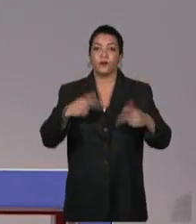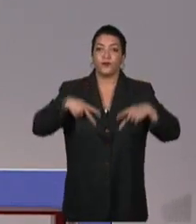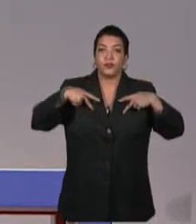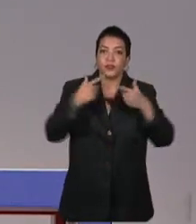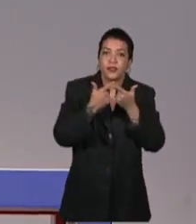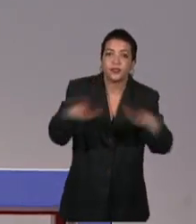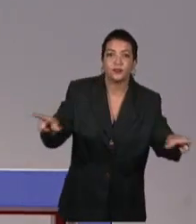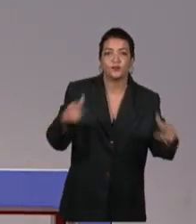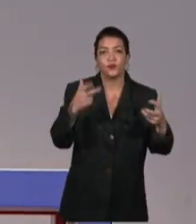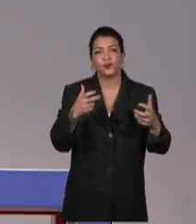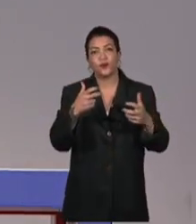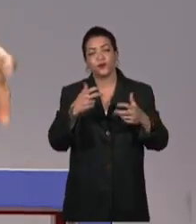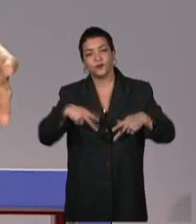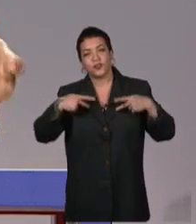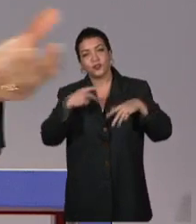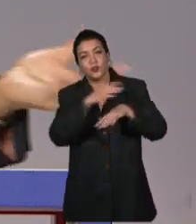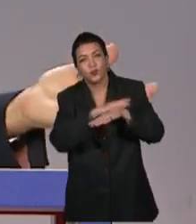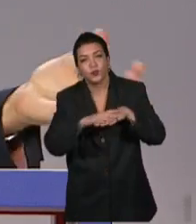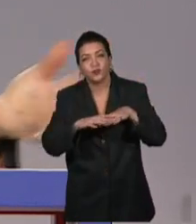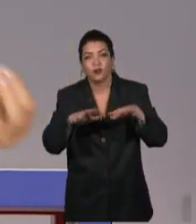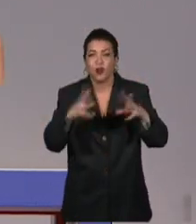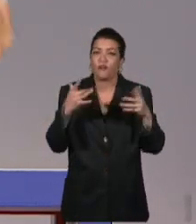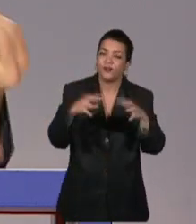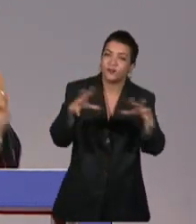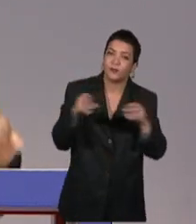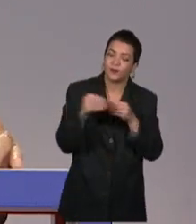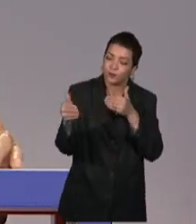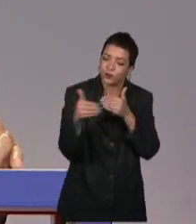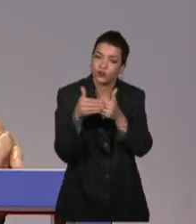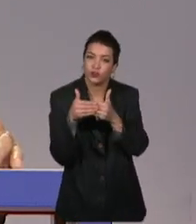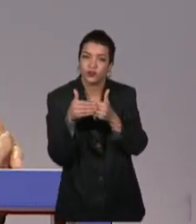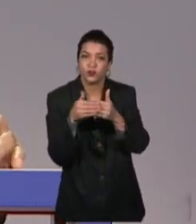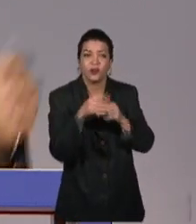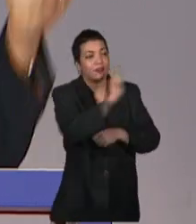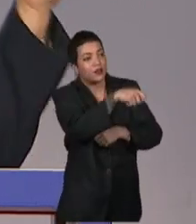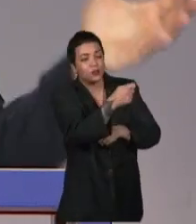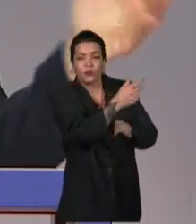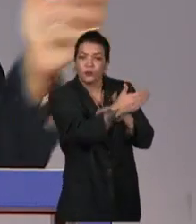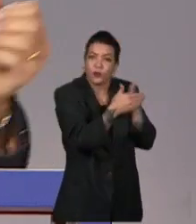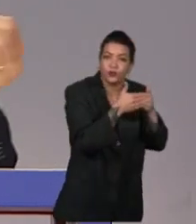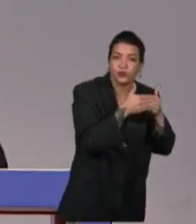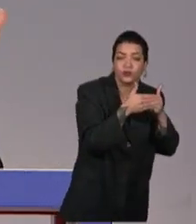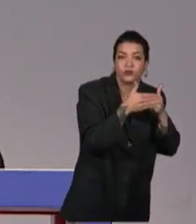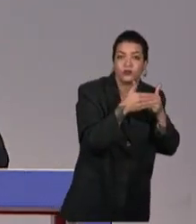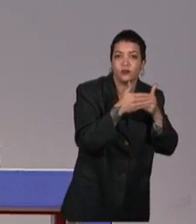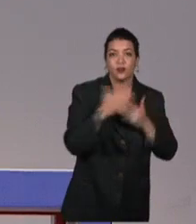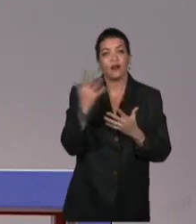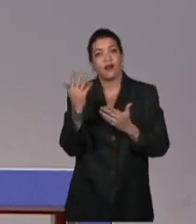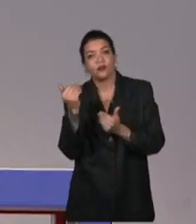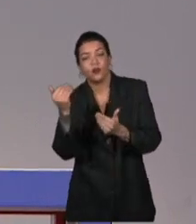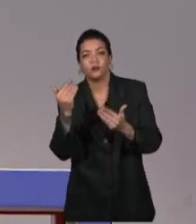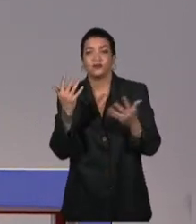plus douce, une vie plus proche des siens, plus proche de la nature. Ces attentes, ces